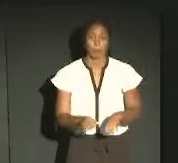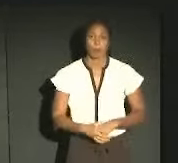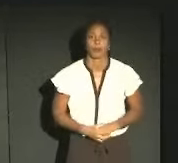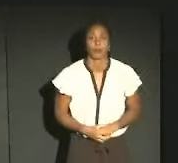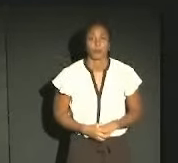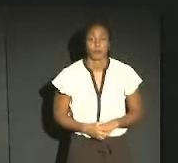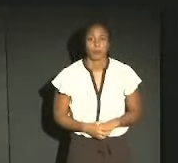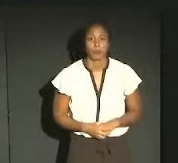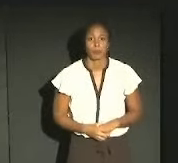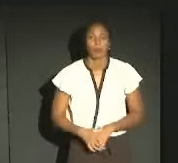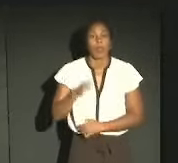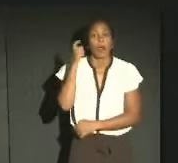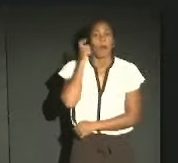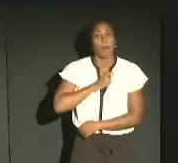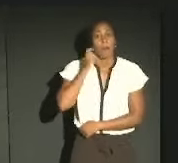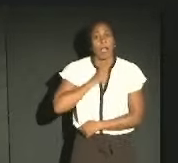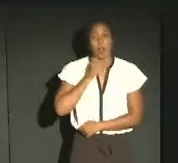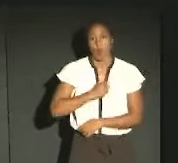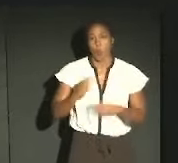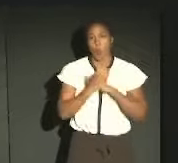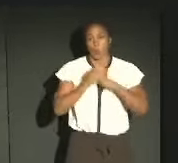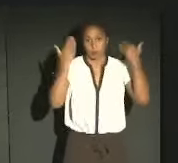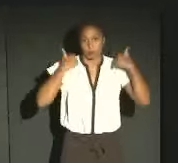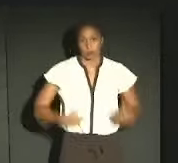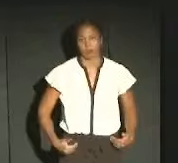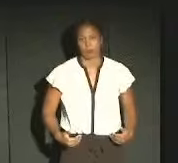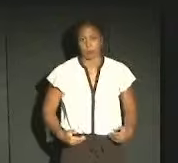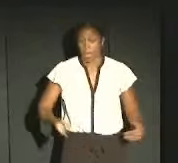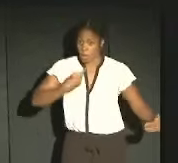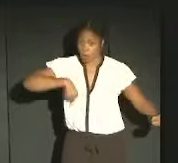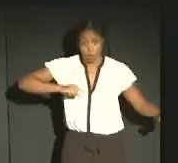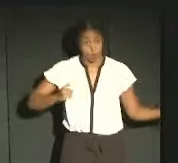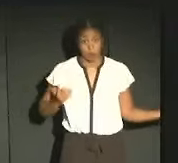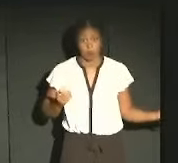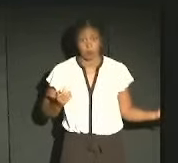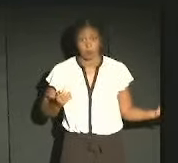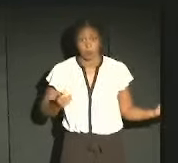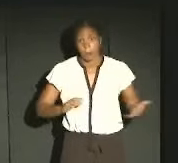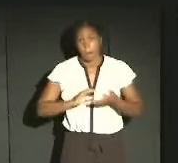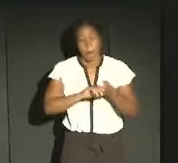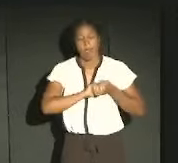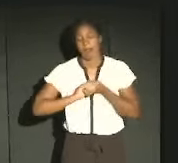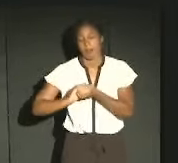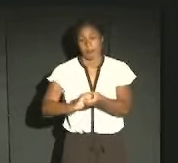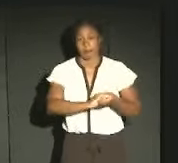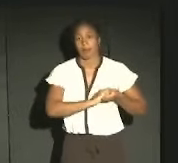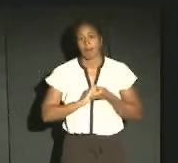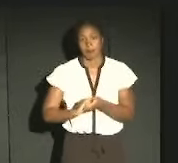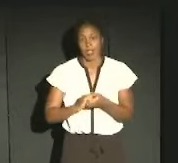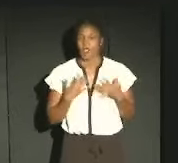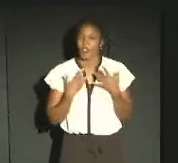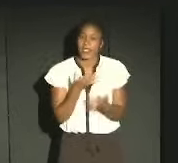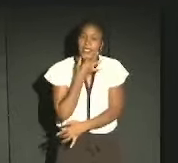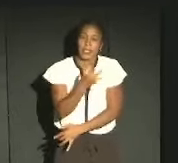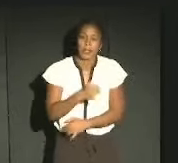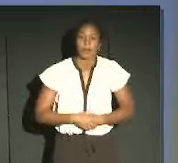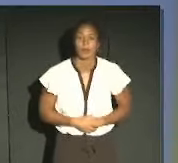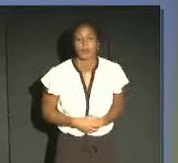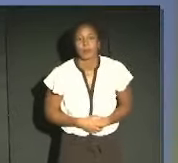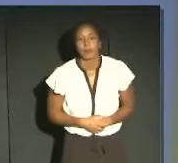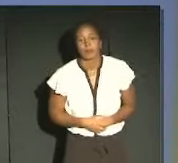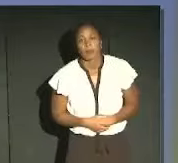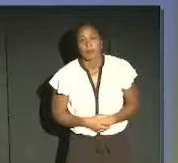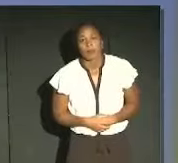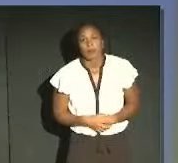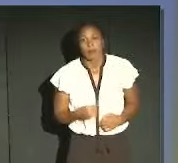sanctionnés Macron nous fait la guerre et plus que jamais nous sommes nous le camp de la paix et je voudrais dire aussi à